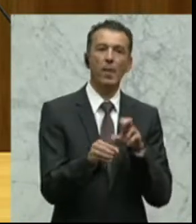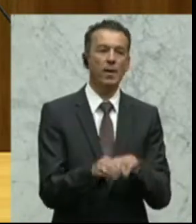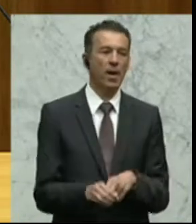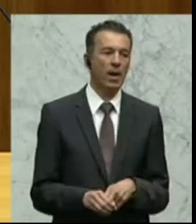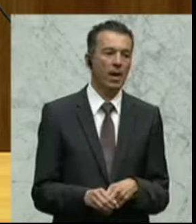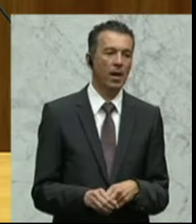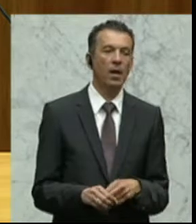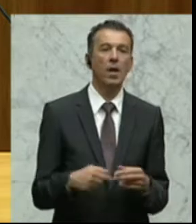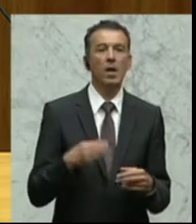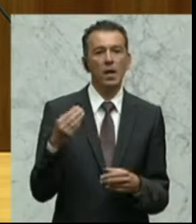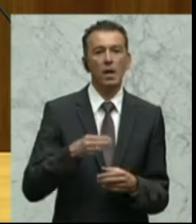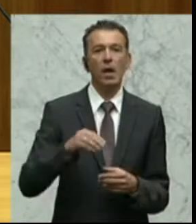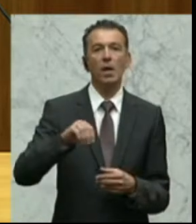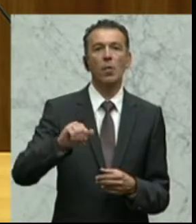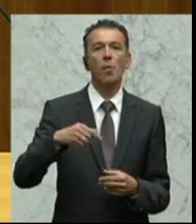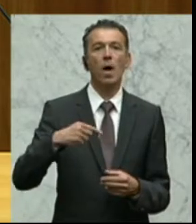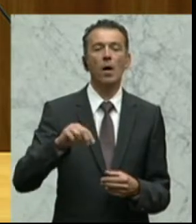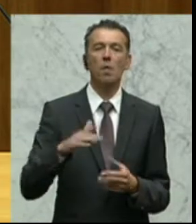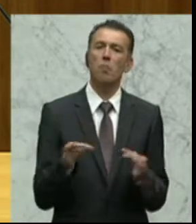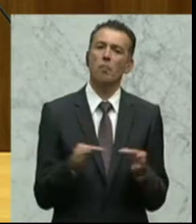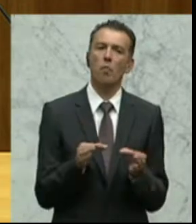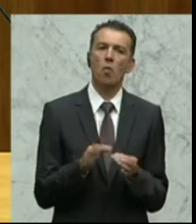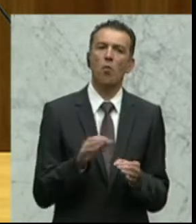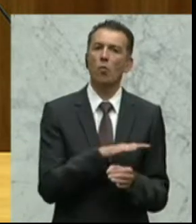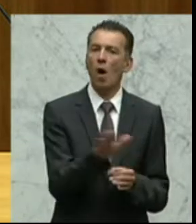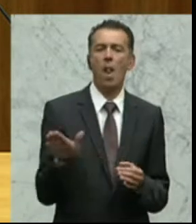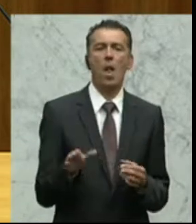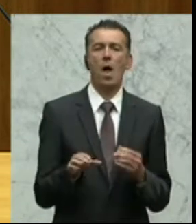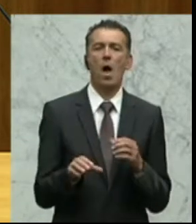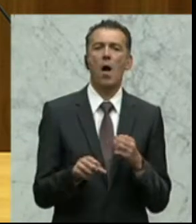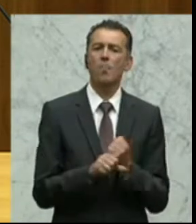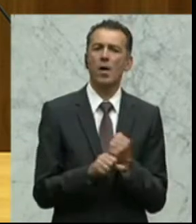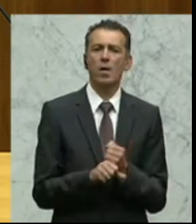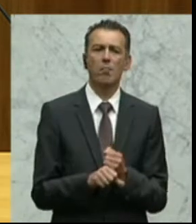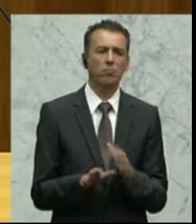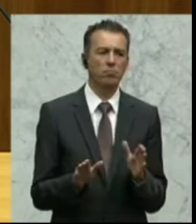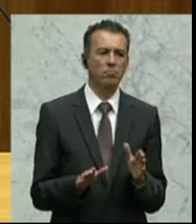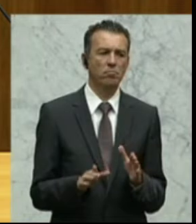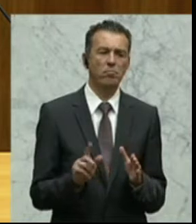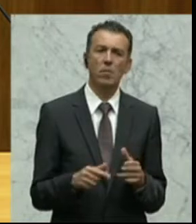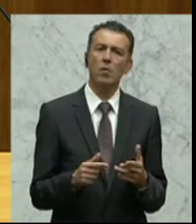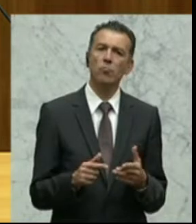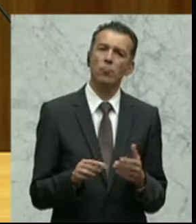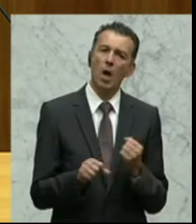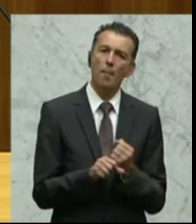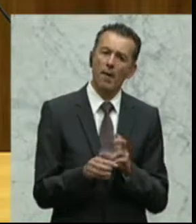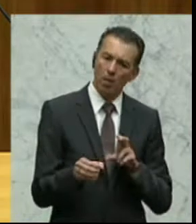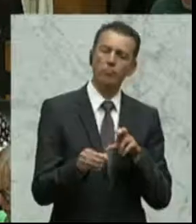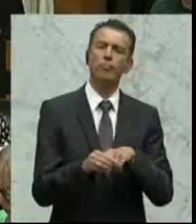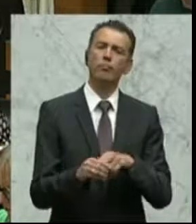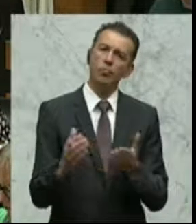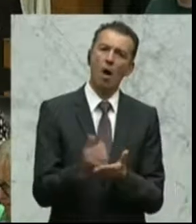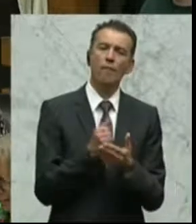das funktioniert. Das ist gut für alle Arbeiter. Lassen Sie die Arbeiter am Erfolg der Firma teilhaben.